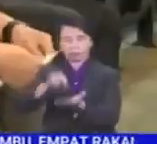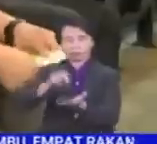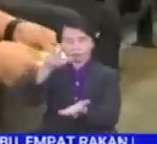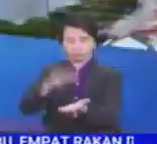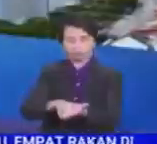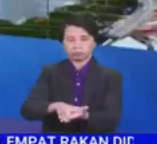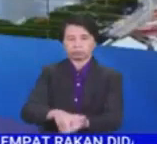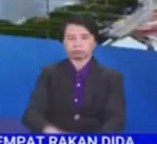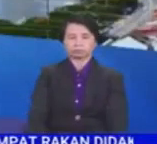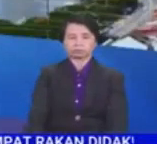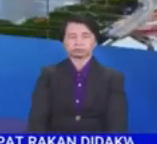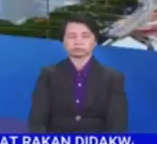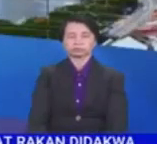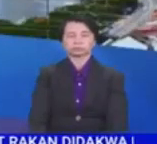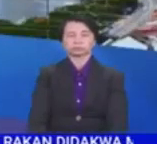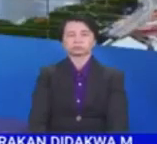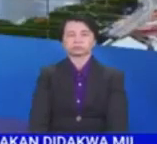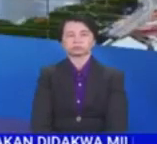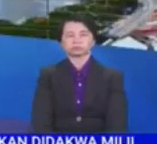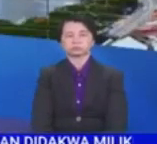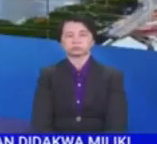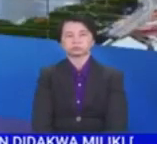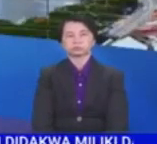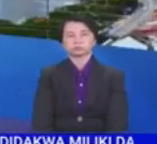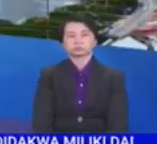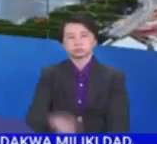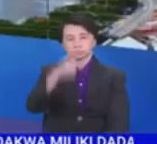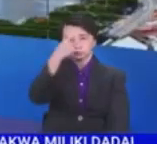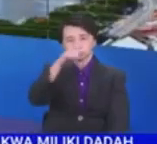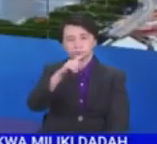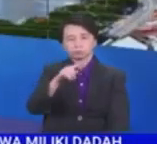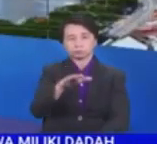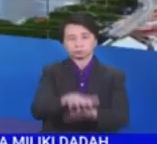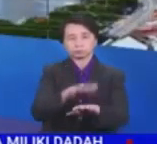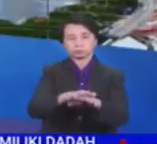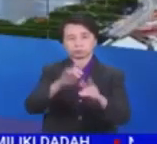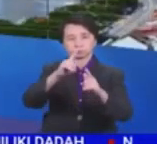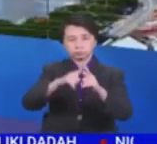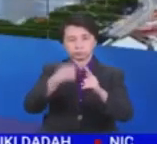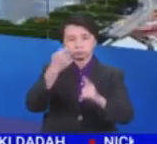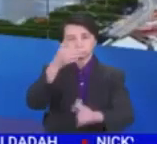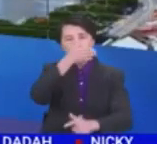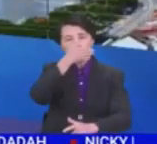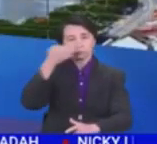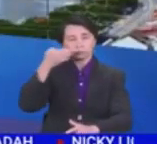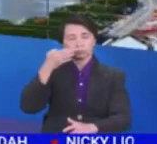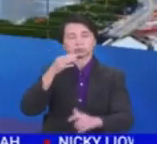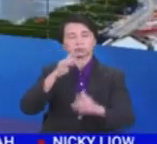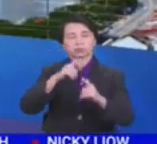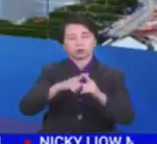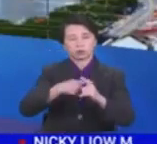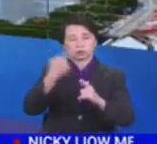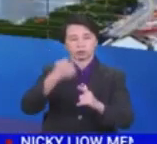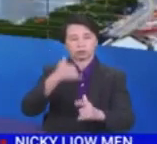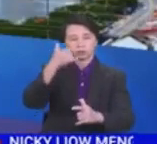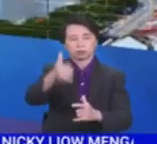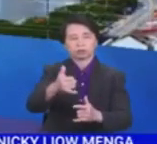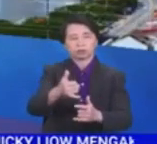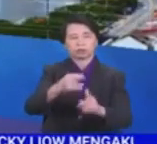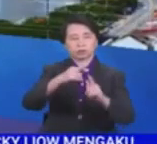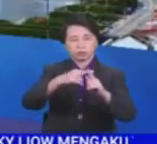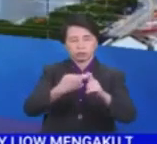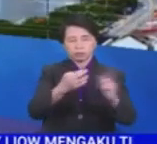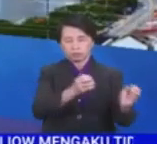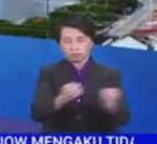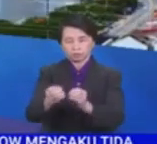and the hai bagi mengindahkan bulan Ramadhan tahun ini program bajun singgah Ramadan